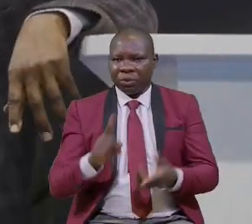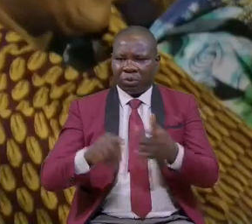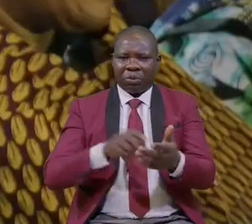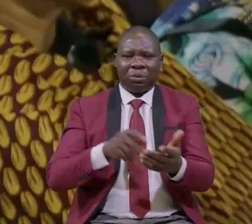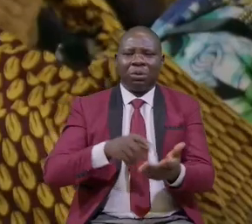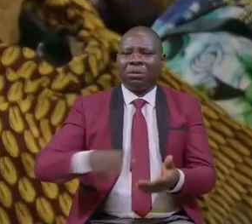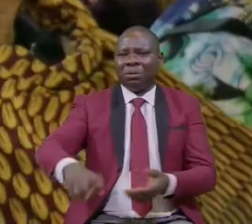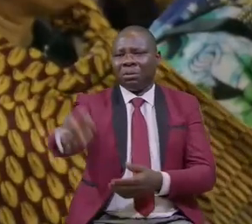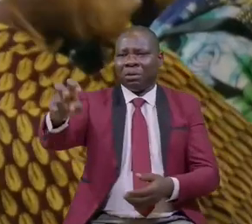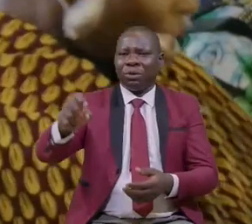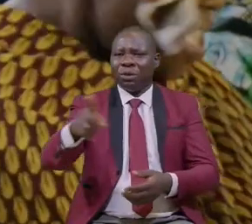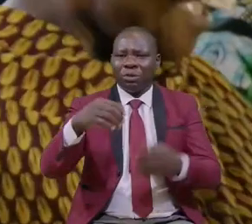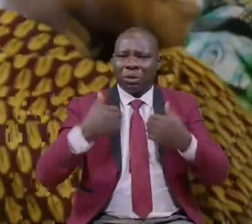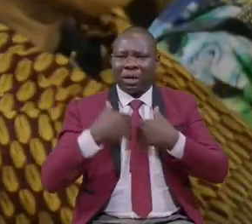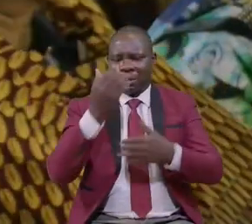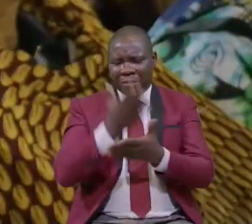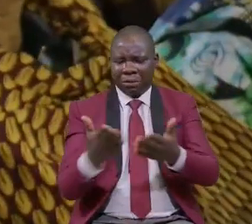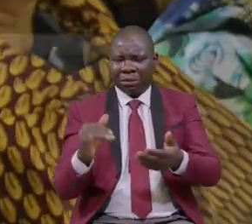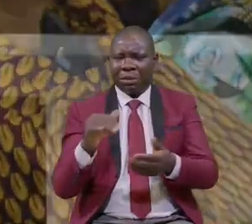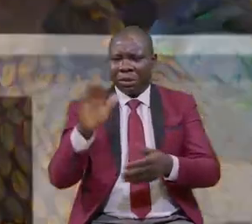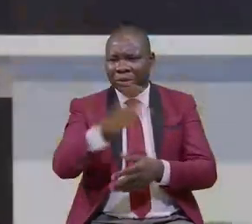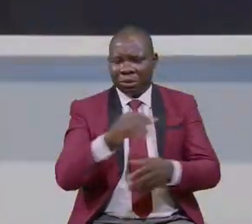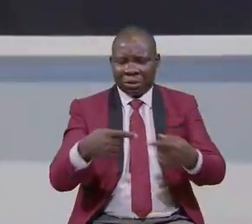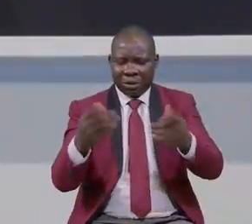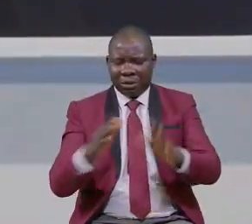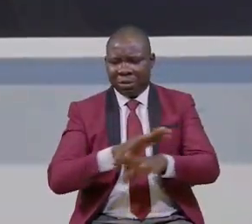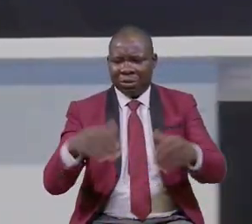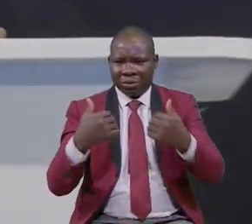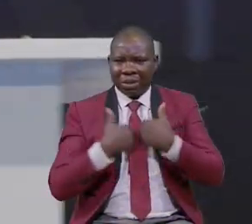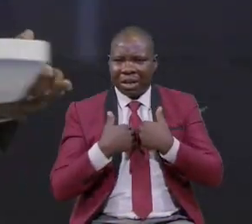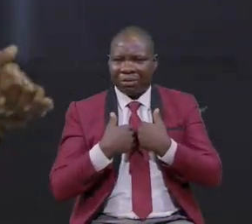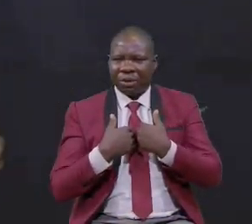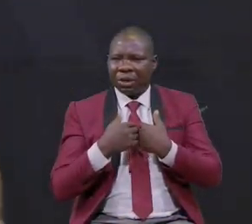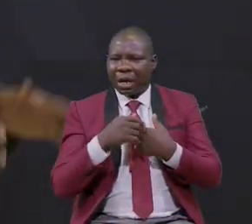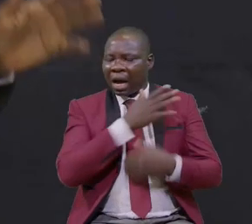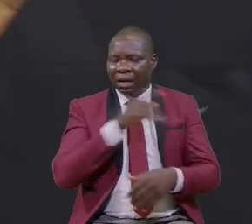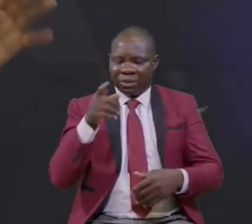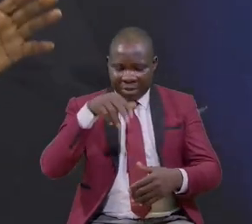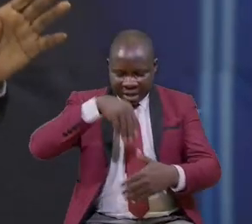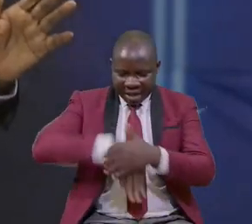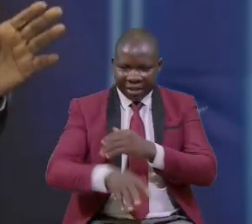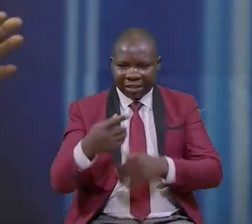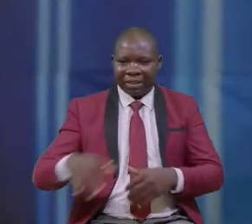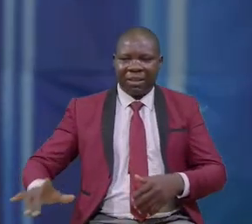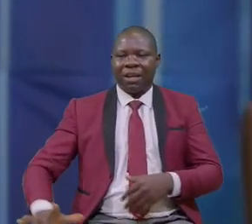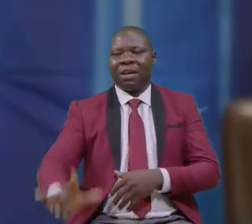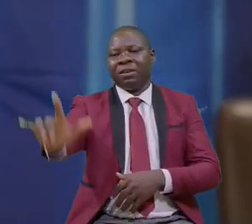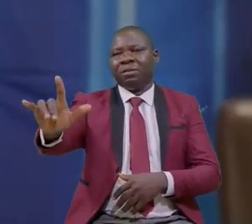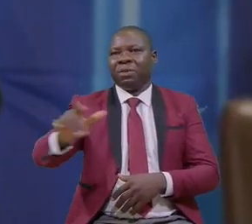tes ennemis n'ont pas. Ainsi donc, tu entres dans l'avion et tu